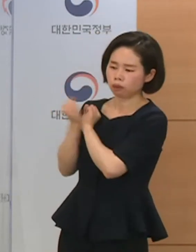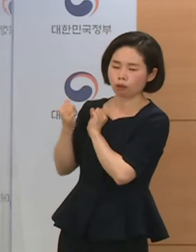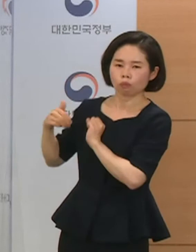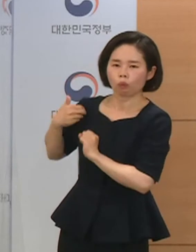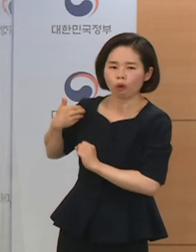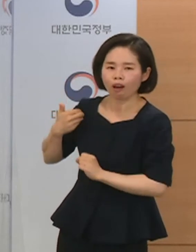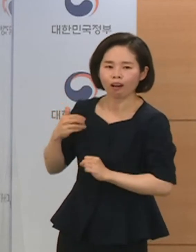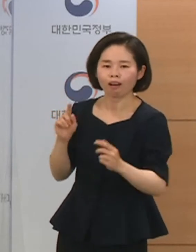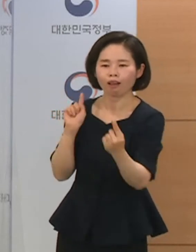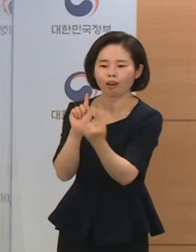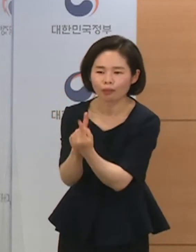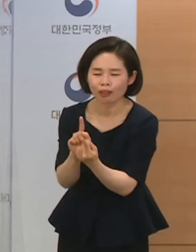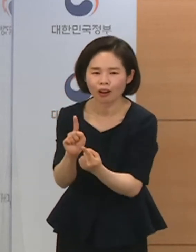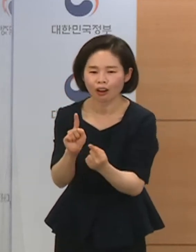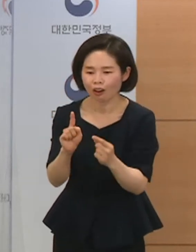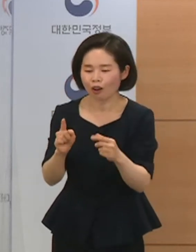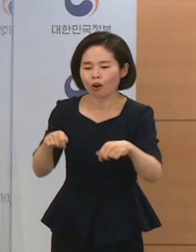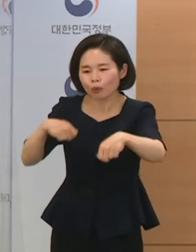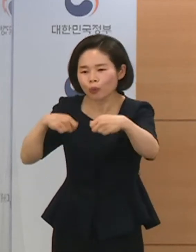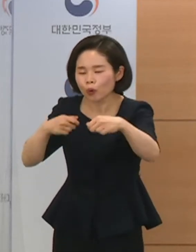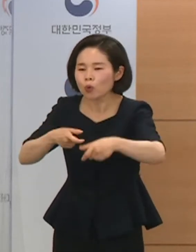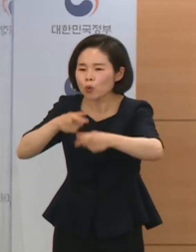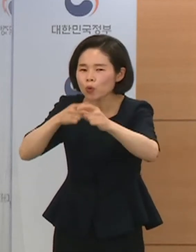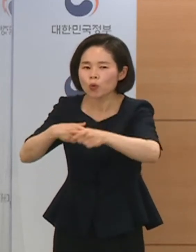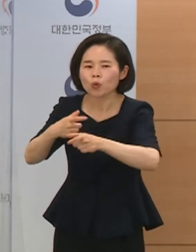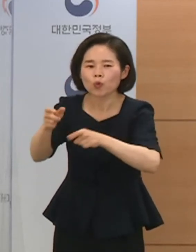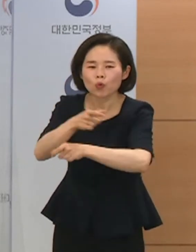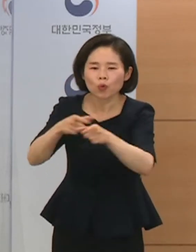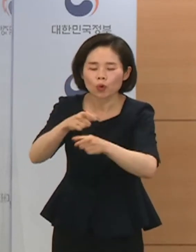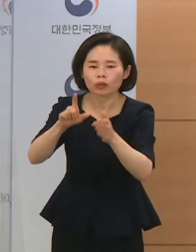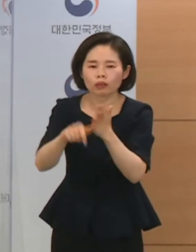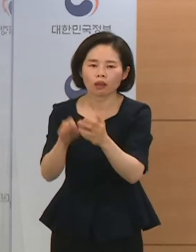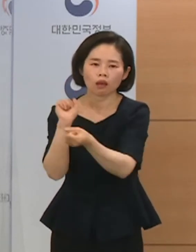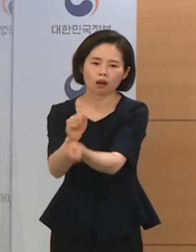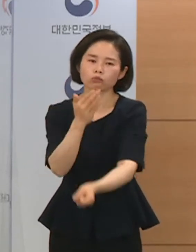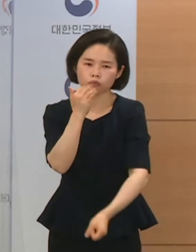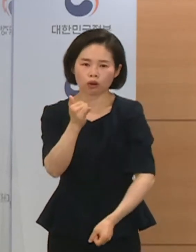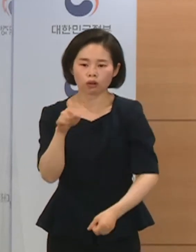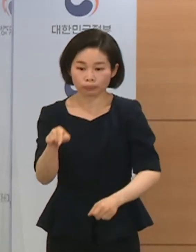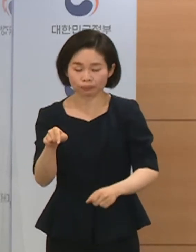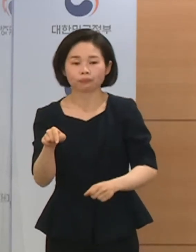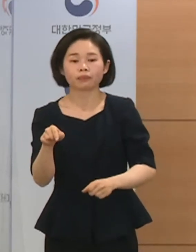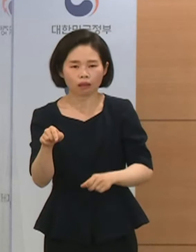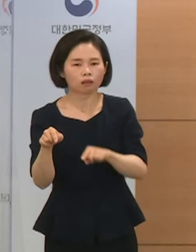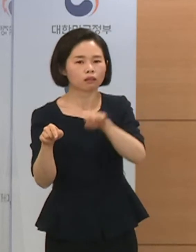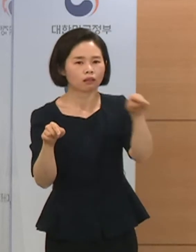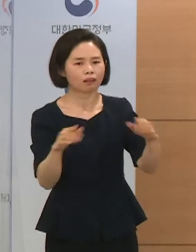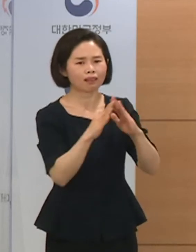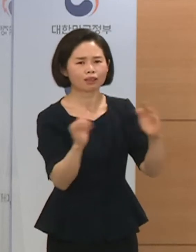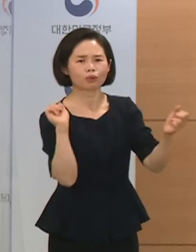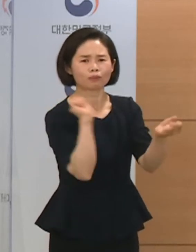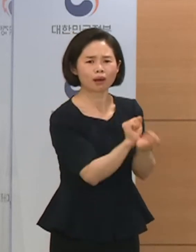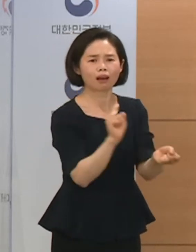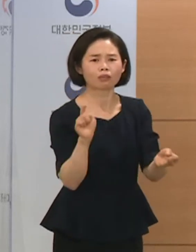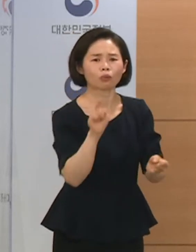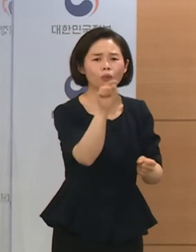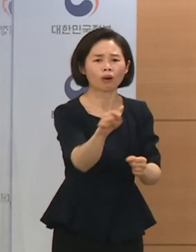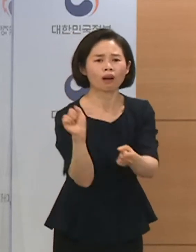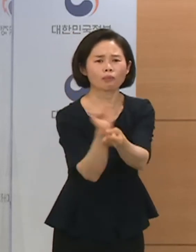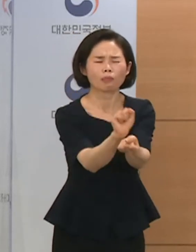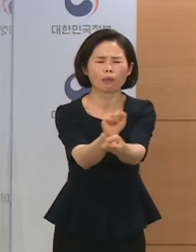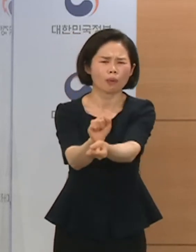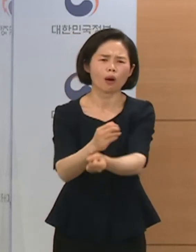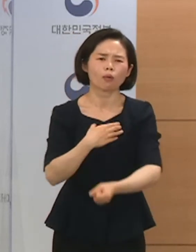있습니다. 이런 전파가 직장이나 가족이나 또는 여러 지역 사회로 전파가 되고 있는 그런 양상입니다. 두 번째